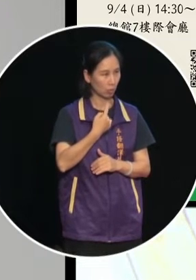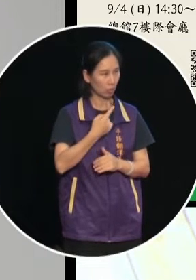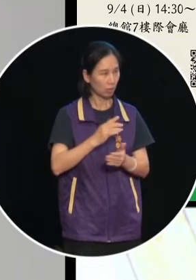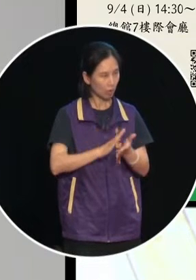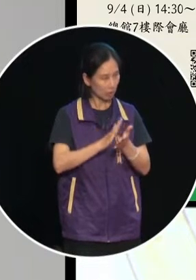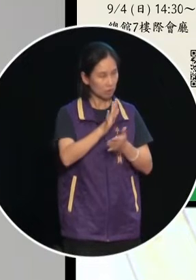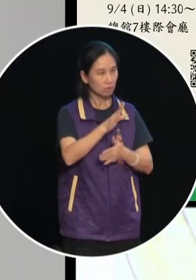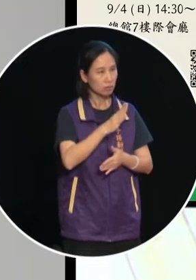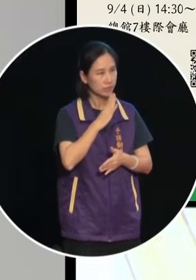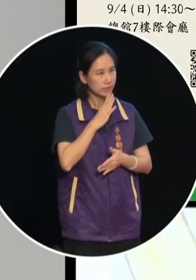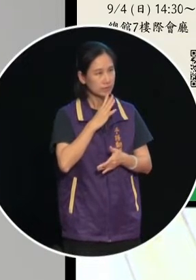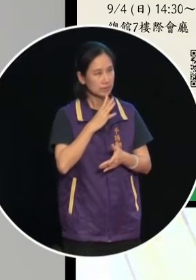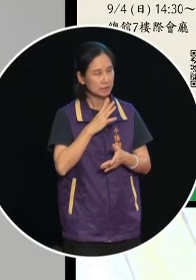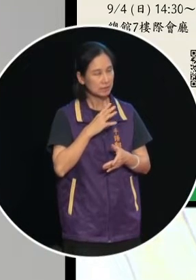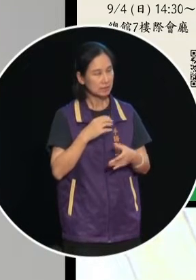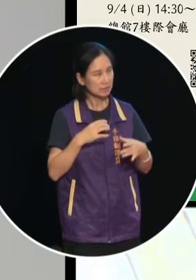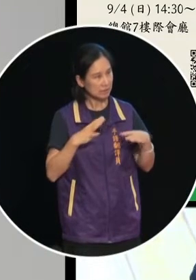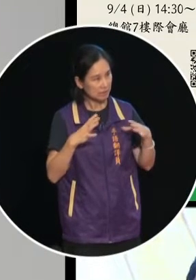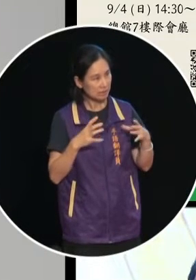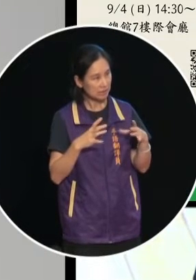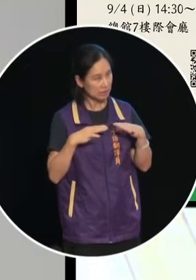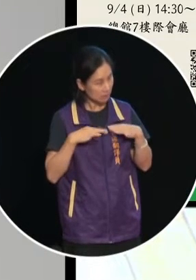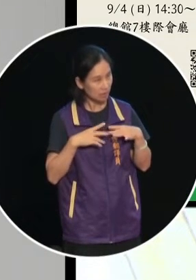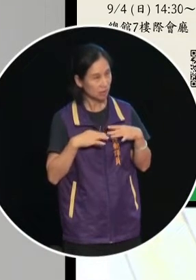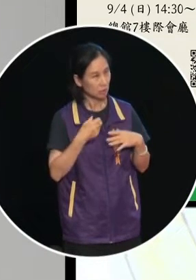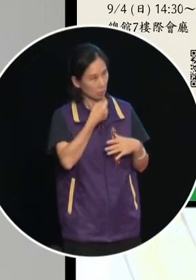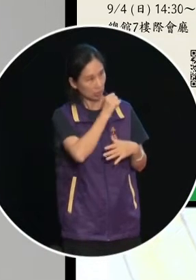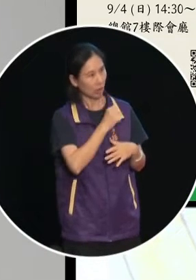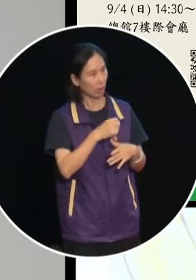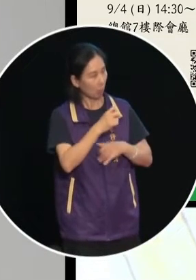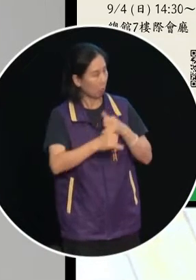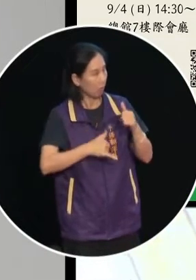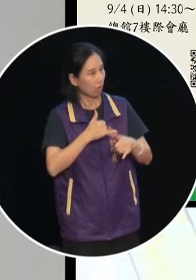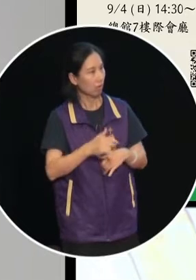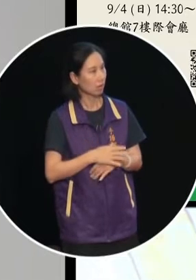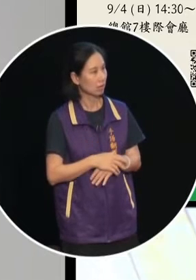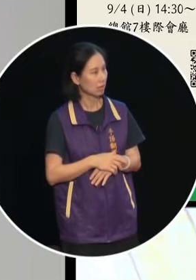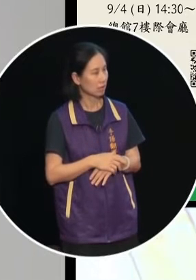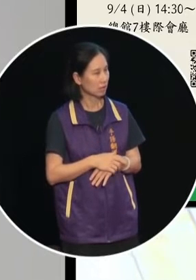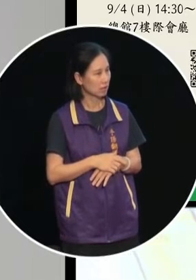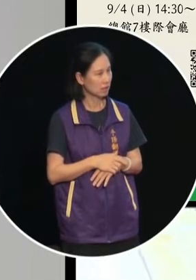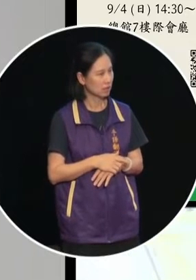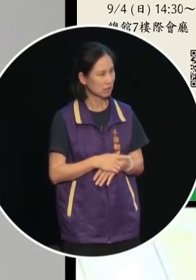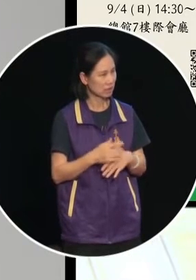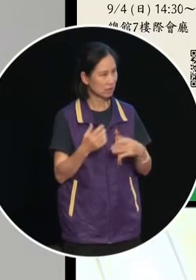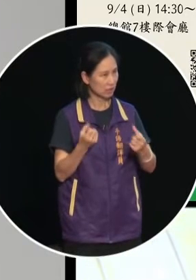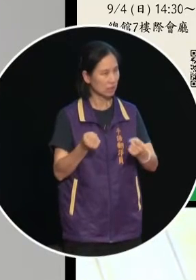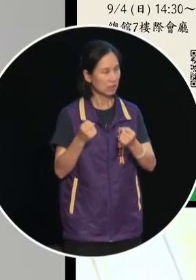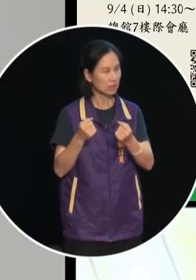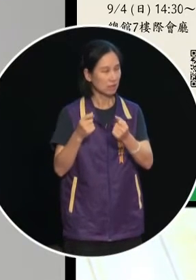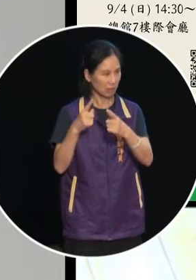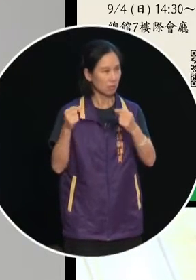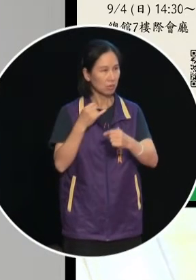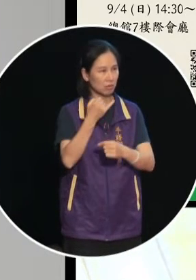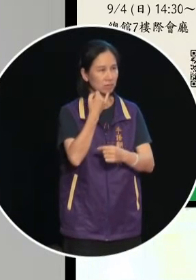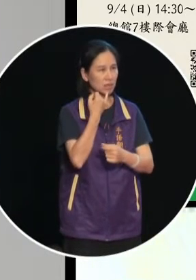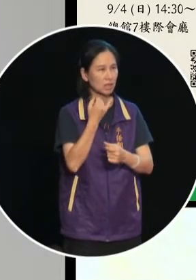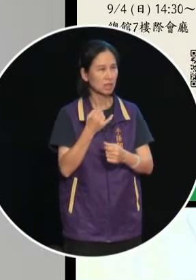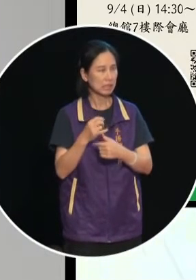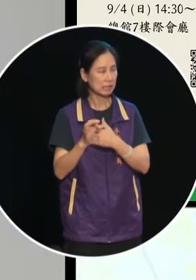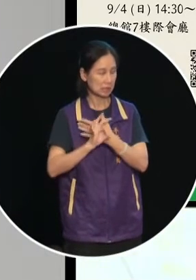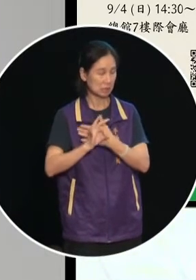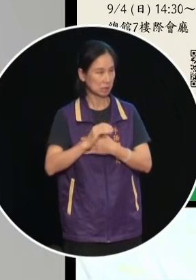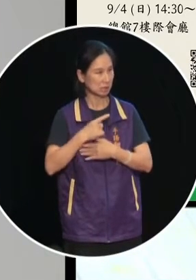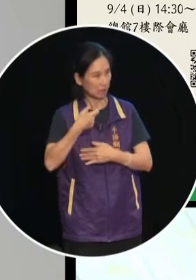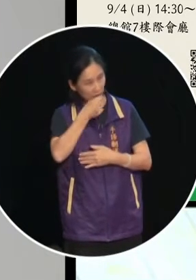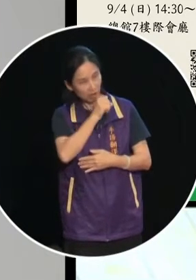了享受台湾的那些生活来台湾，不过现在某种程度是台湾可以在日本已经可以体验台湾那个台湾